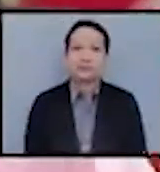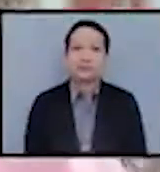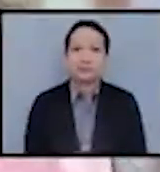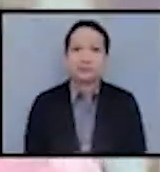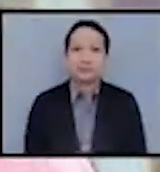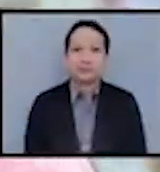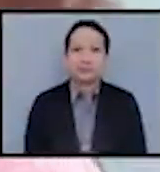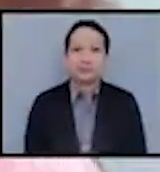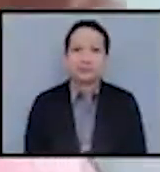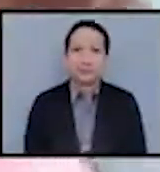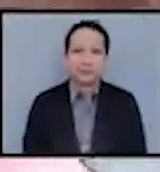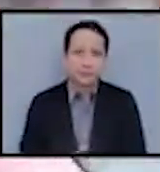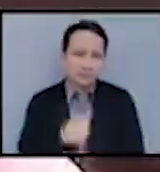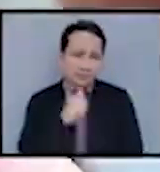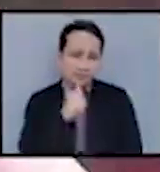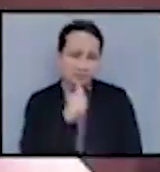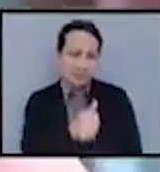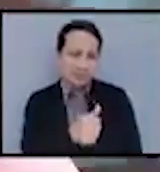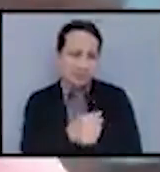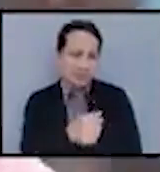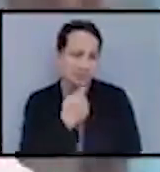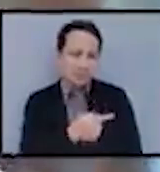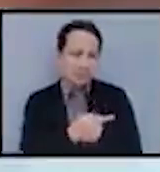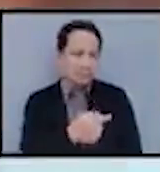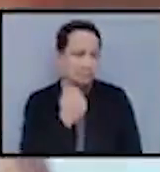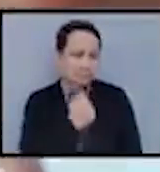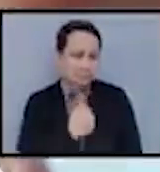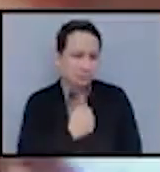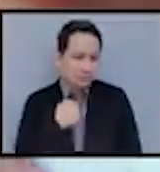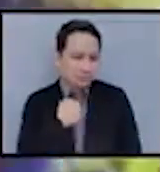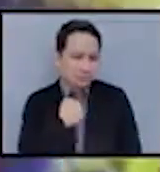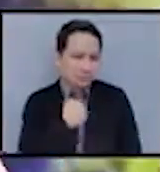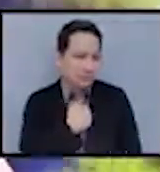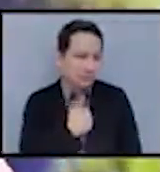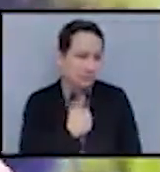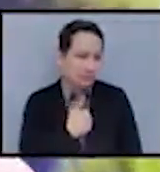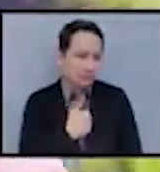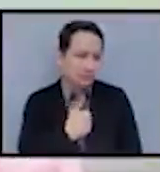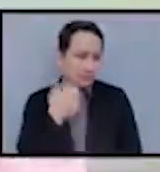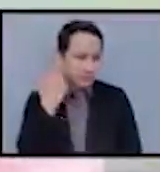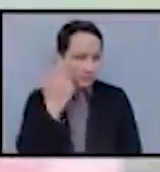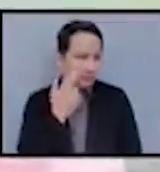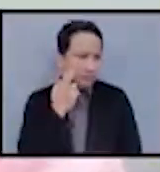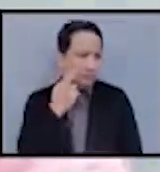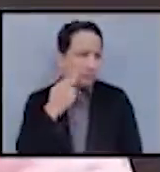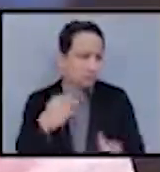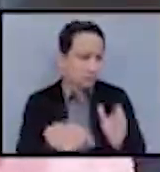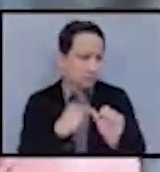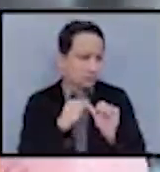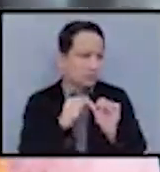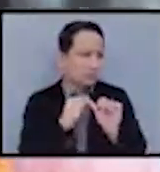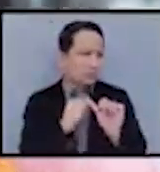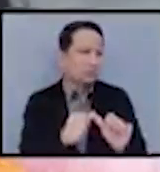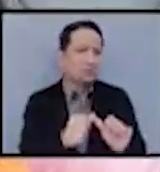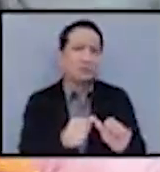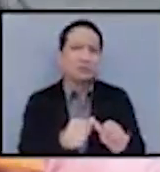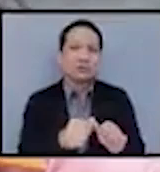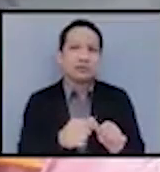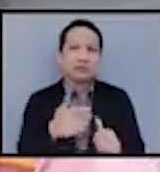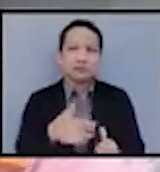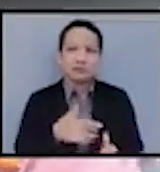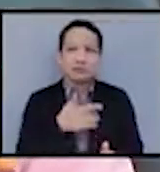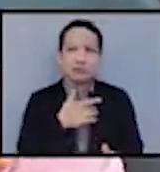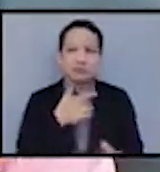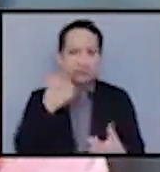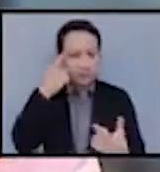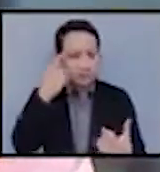Hindi ko sinasadya, ang saktan kayan ay di ko magawa.